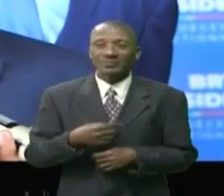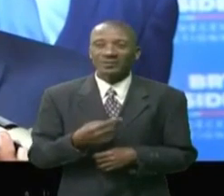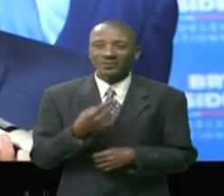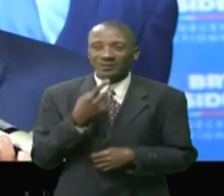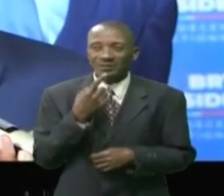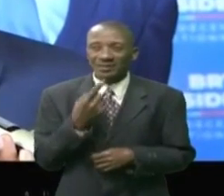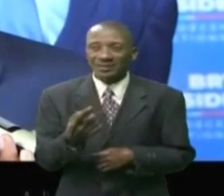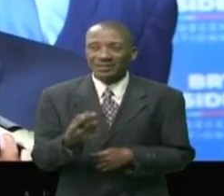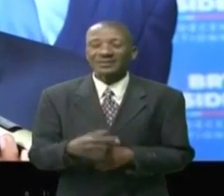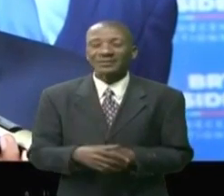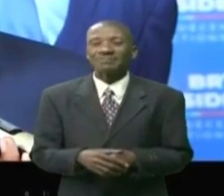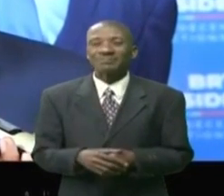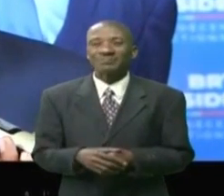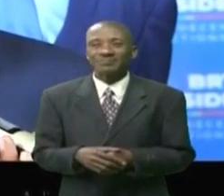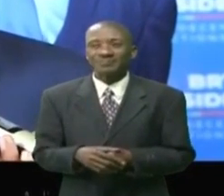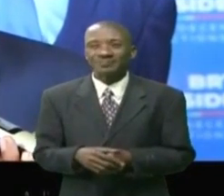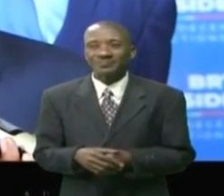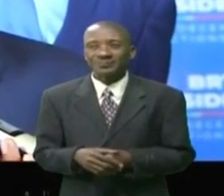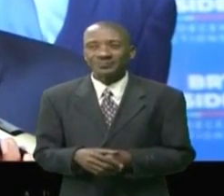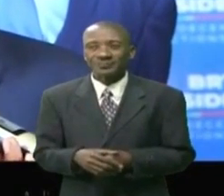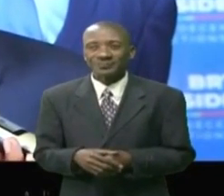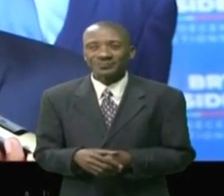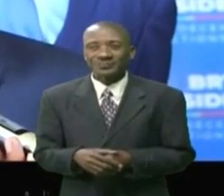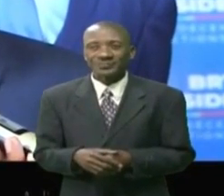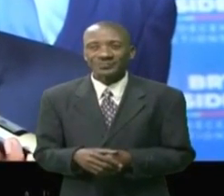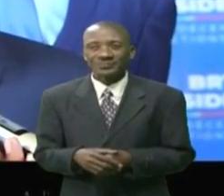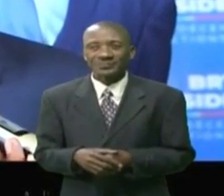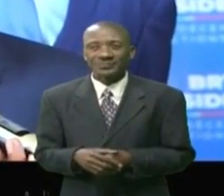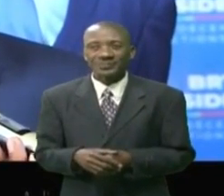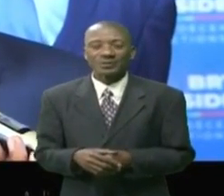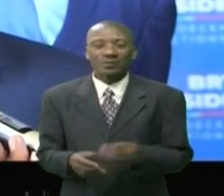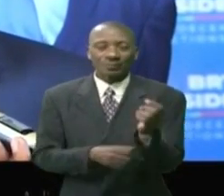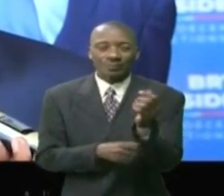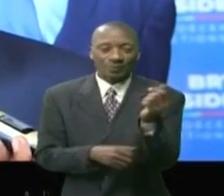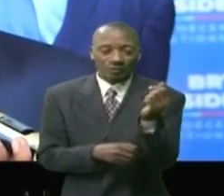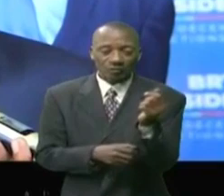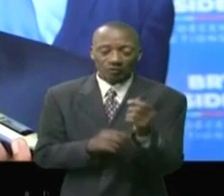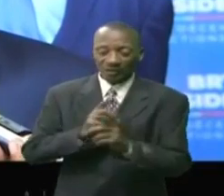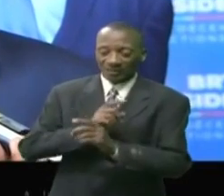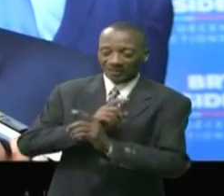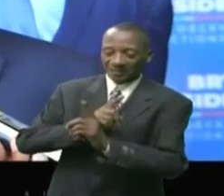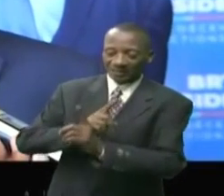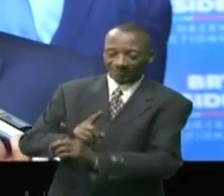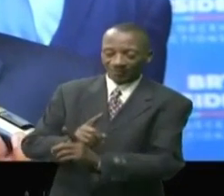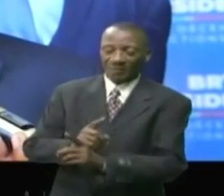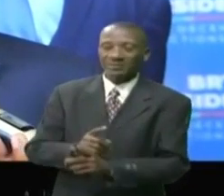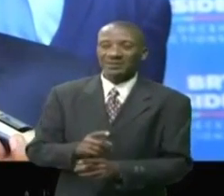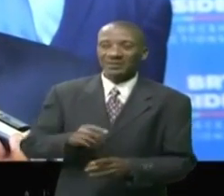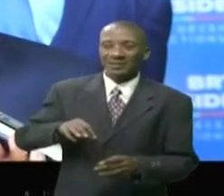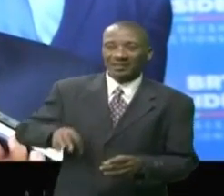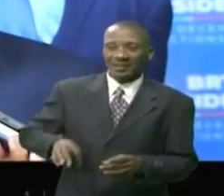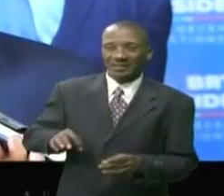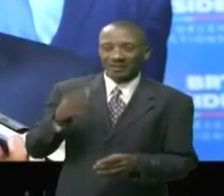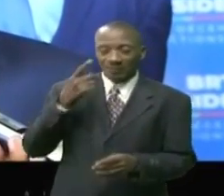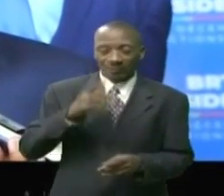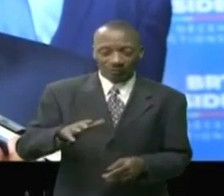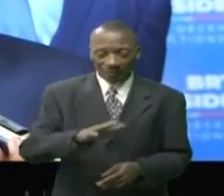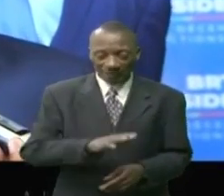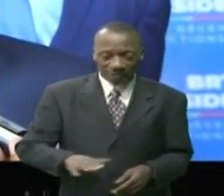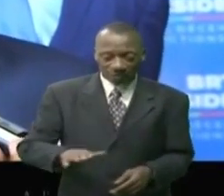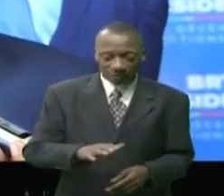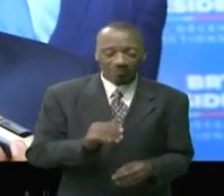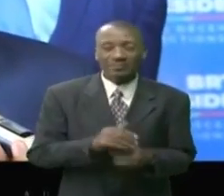que je veux être celui qui défend les intérêts de la majorité silencieuse, qui a d'ailleurs la souveraineté